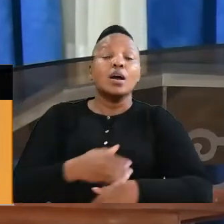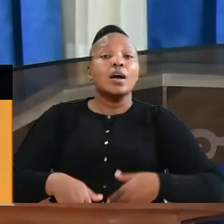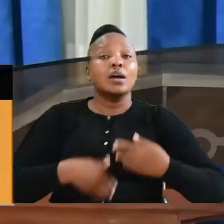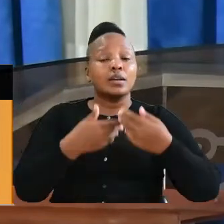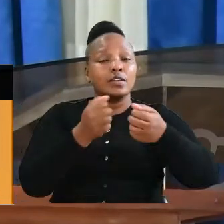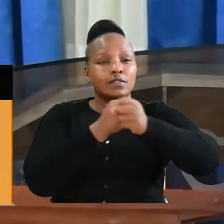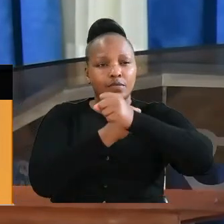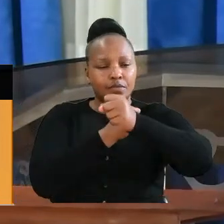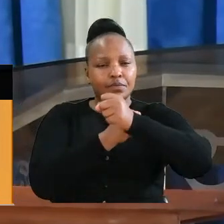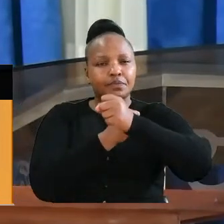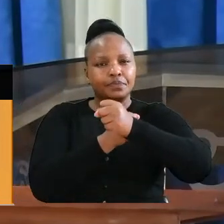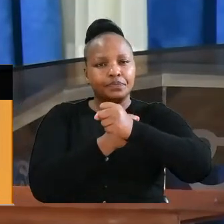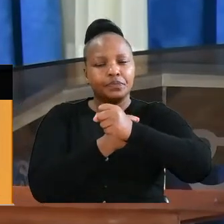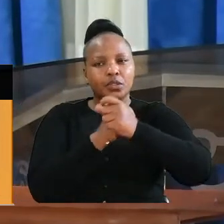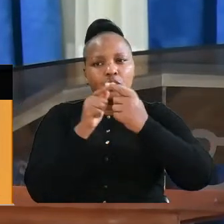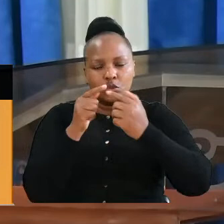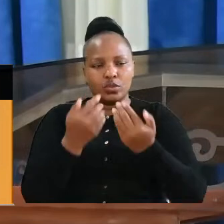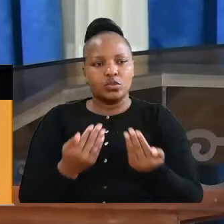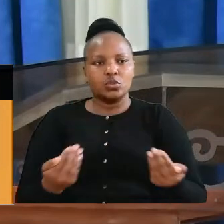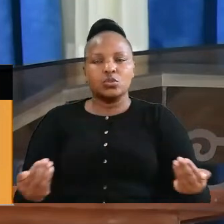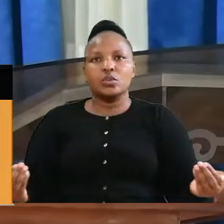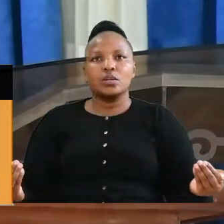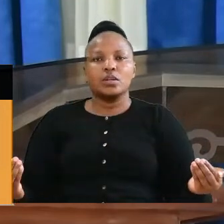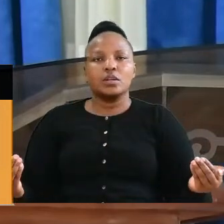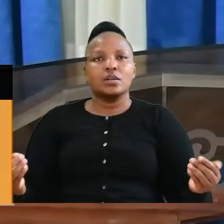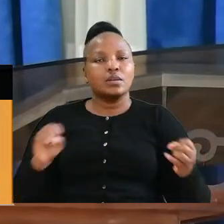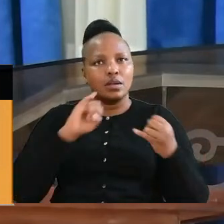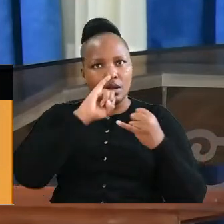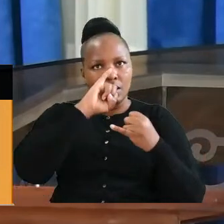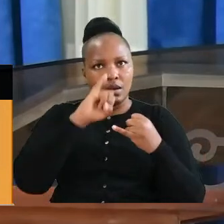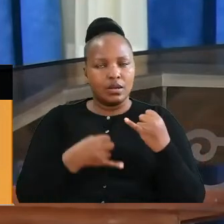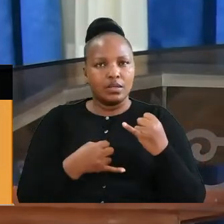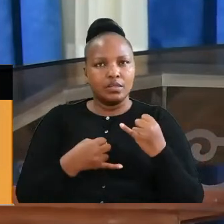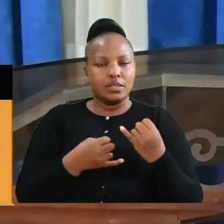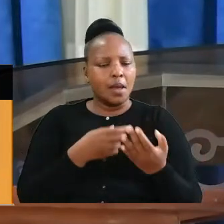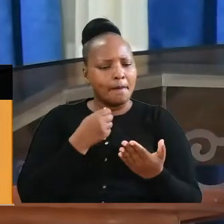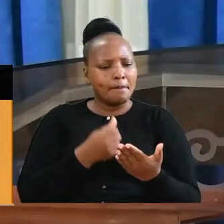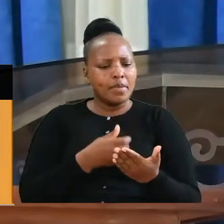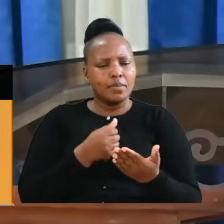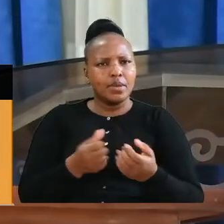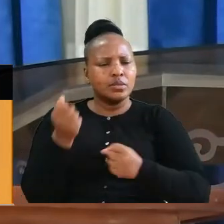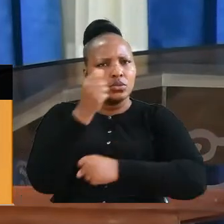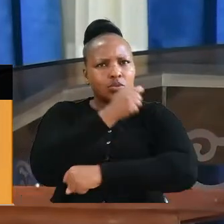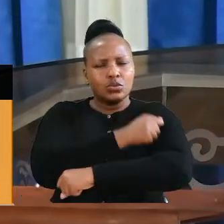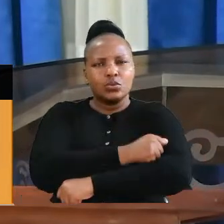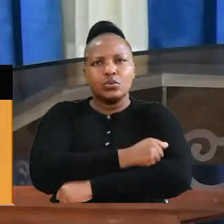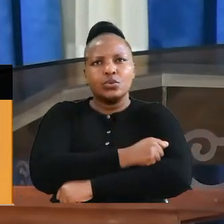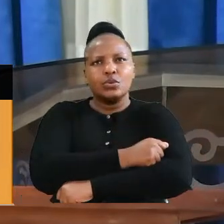scholarship to them. Mwisho, karo yetu ya shule ambayo tuna